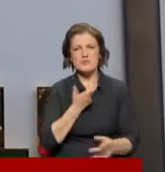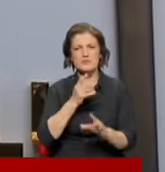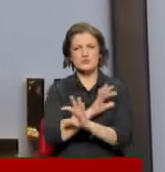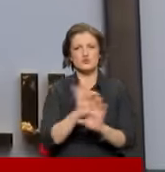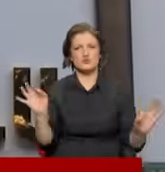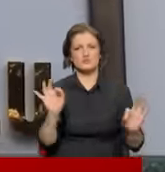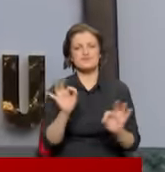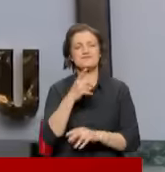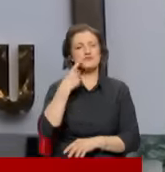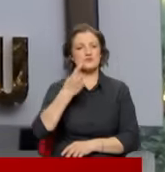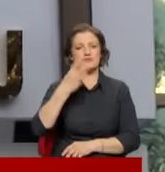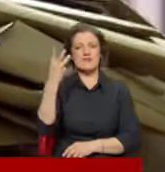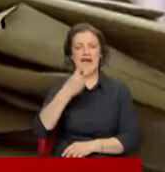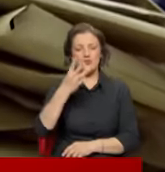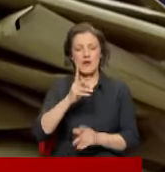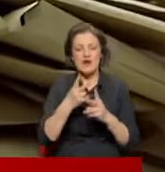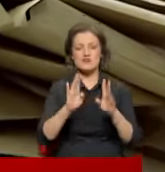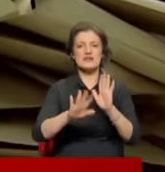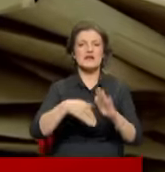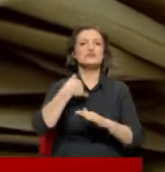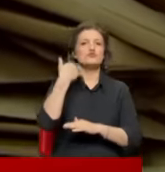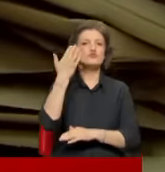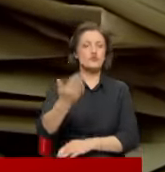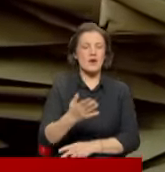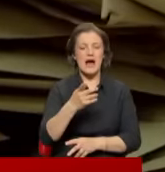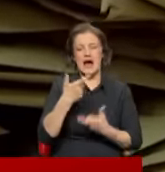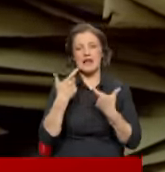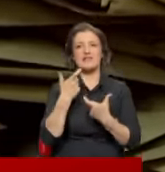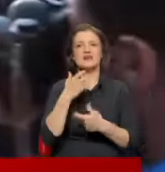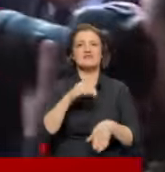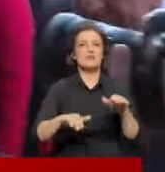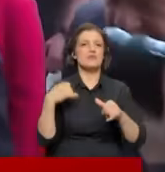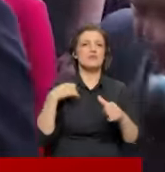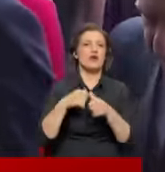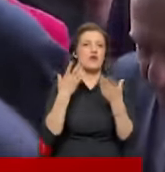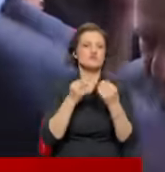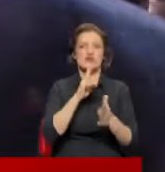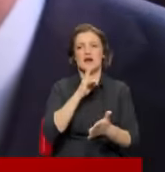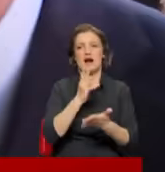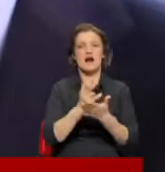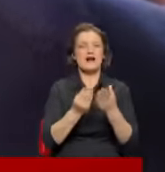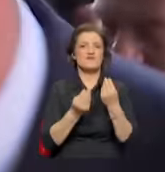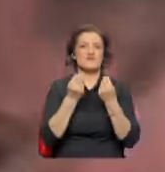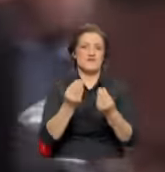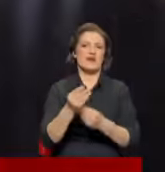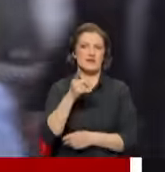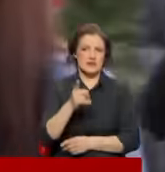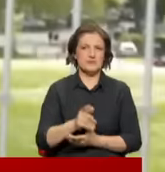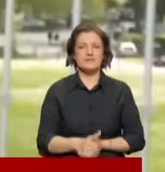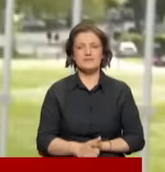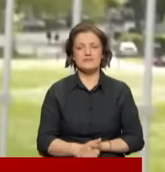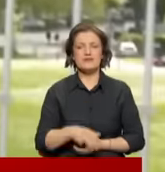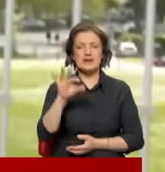YSK Erdoğan'ın açıklamasından saatler sonra Hatay seçiminin yenilenmeyeceğine karar verdi. Özgür Özel Cumhurbaşkanı'na darbe suçlaması